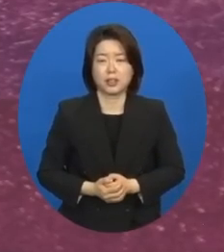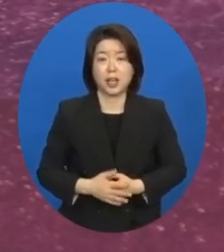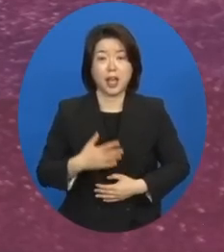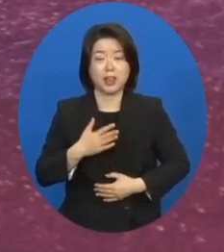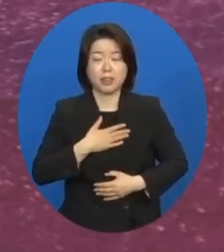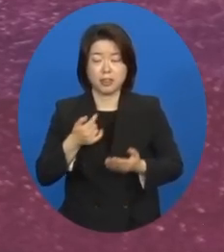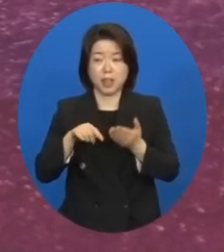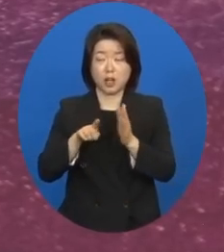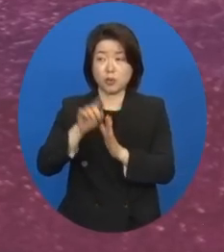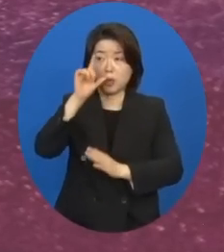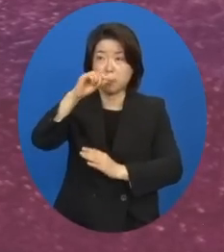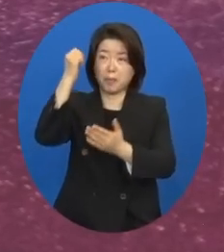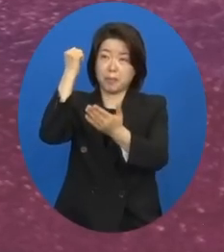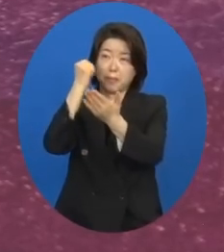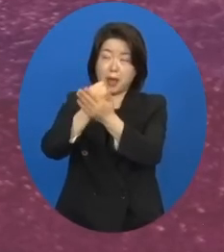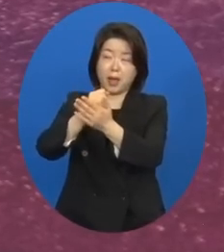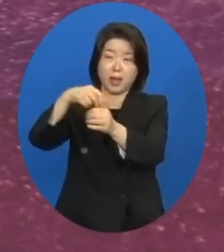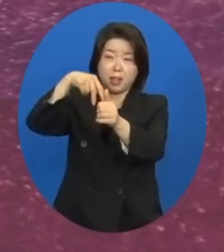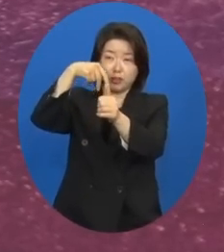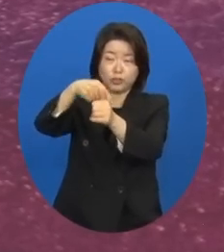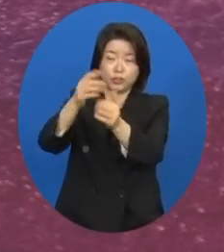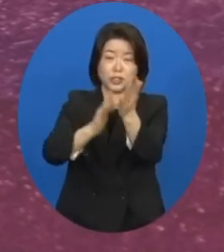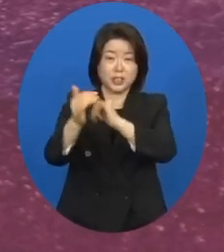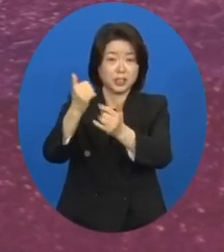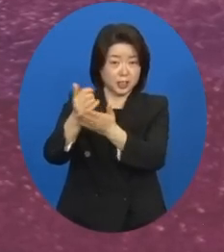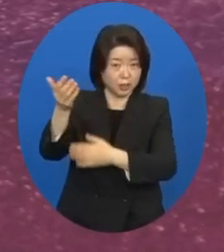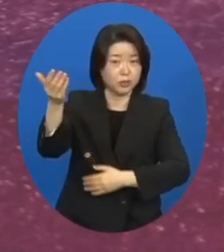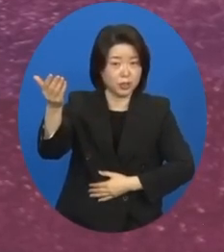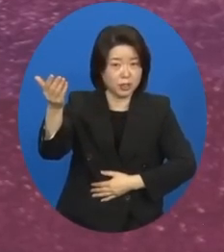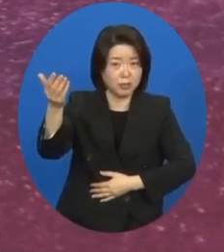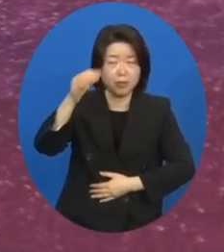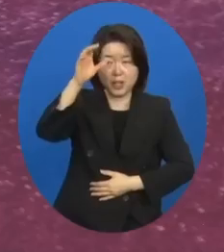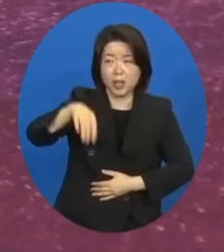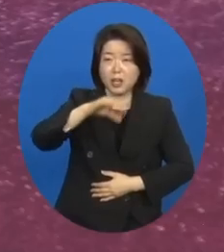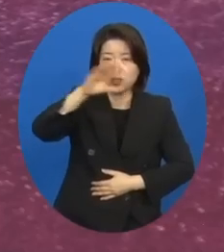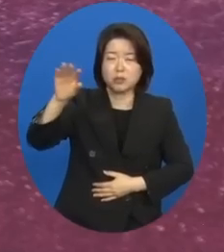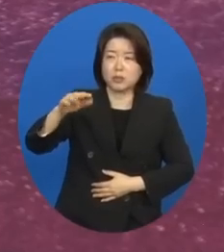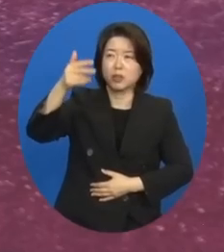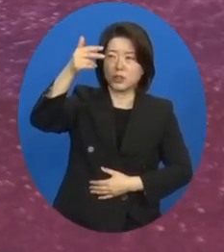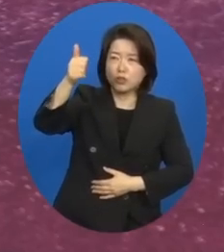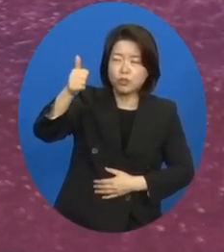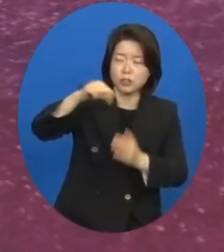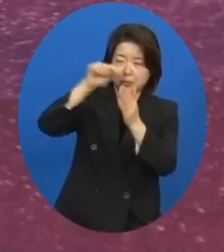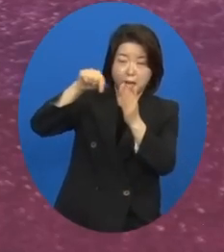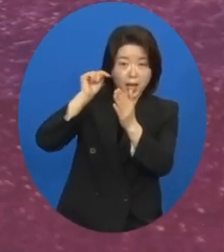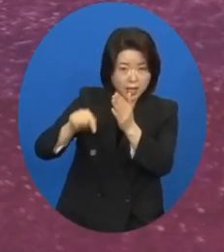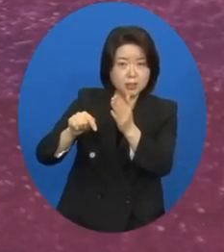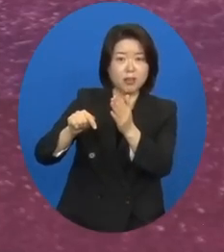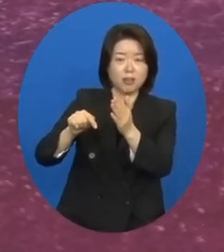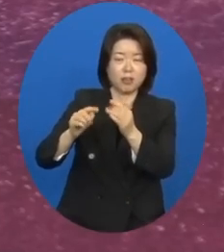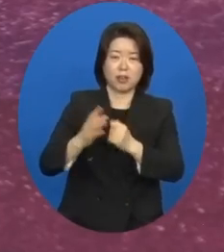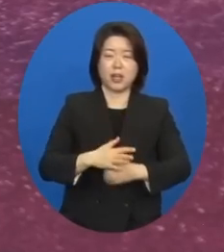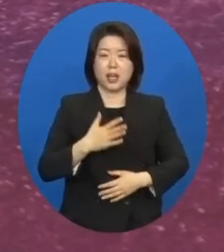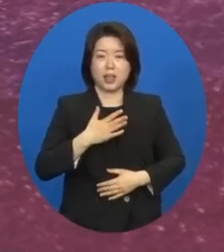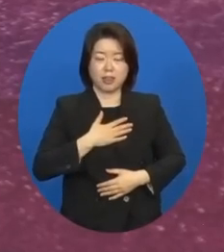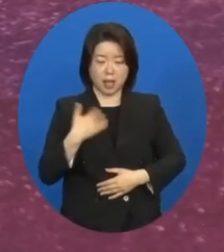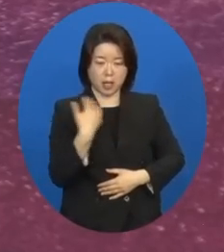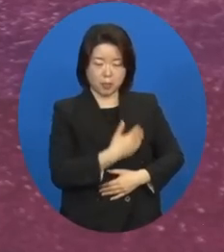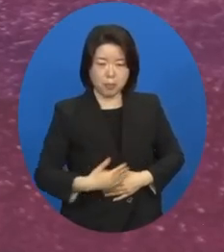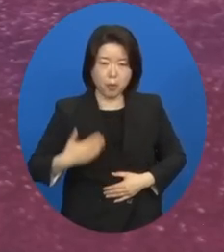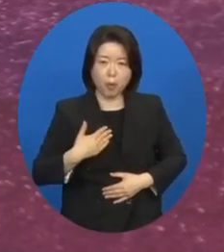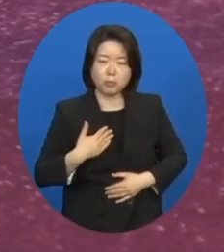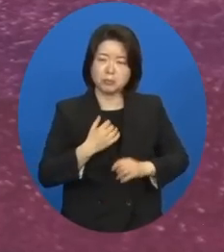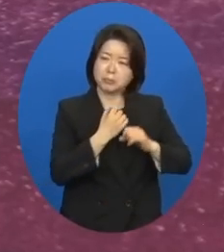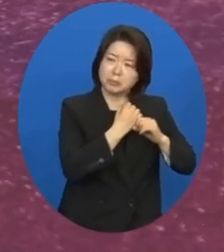위해 못 박혀 돌아가신 예수 그리스도, 그 십자가의 주님 안에서 나의 몸의 행실을